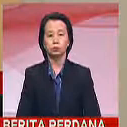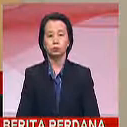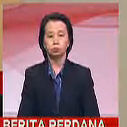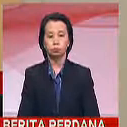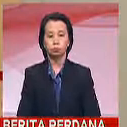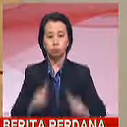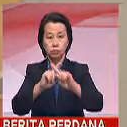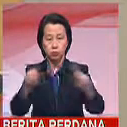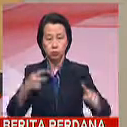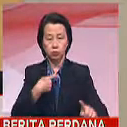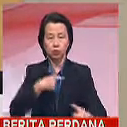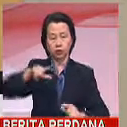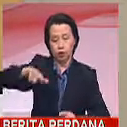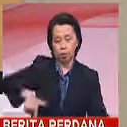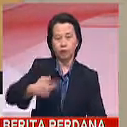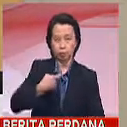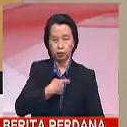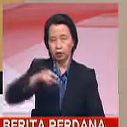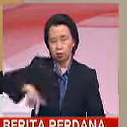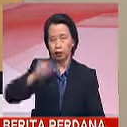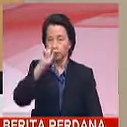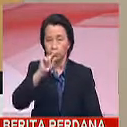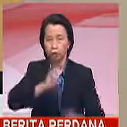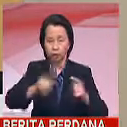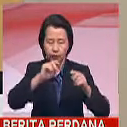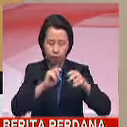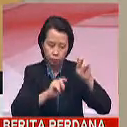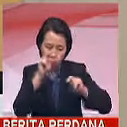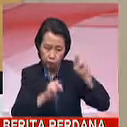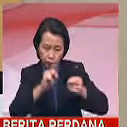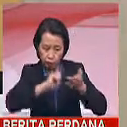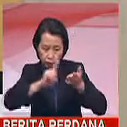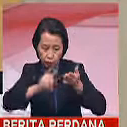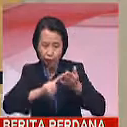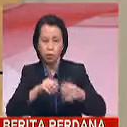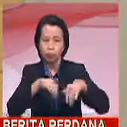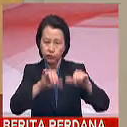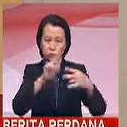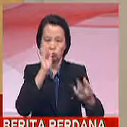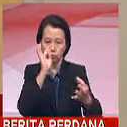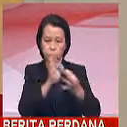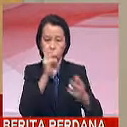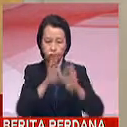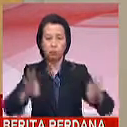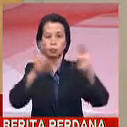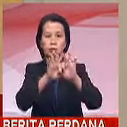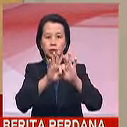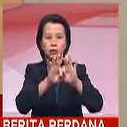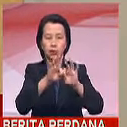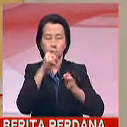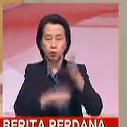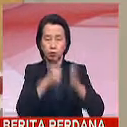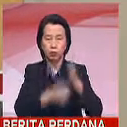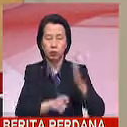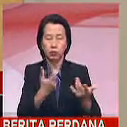Tapi kita dapati walaupun lewat sedikit, nilai penemuan audit itu adalah masih penting, masih relevan, ya? Nilai penemuan audit dan lesson